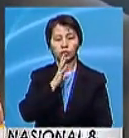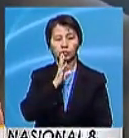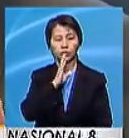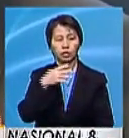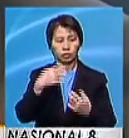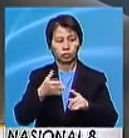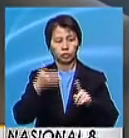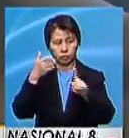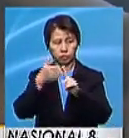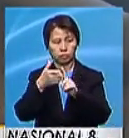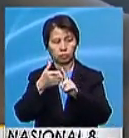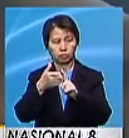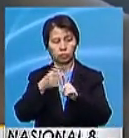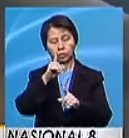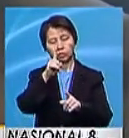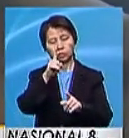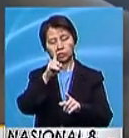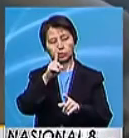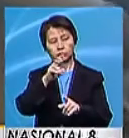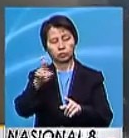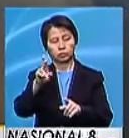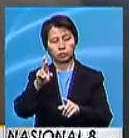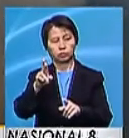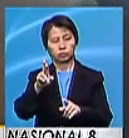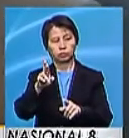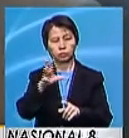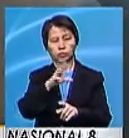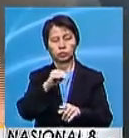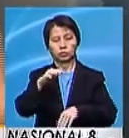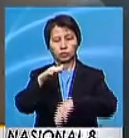target 1,000 dah naik 800 orang yang berjaya.